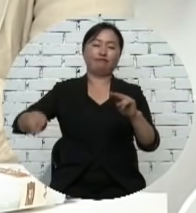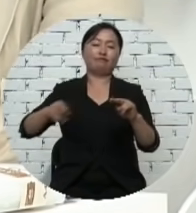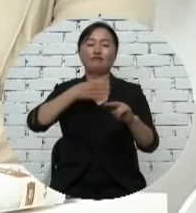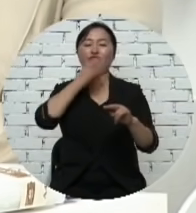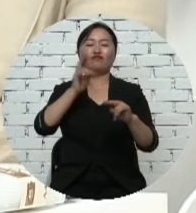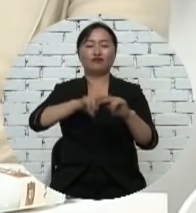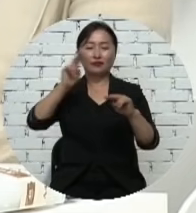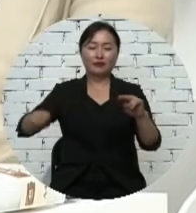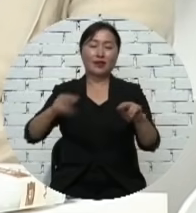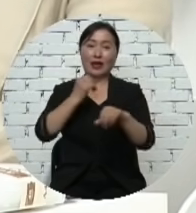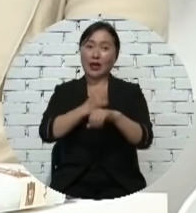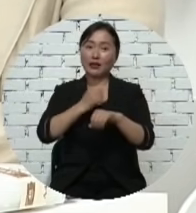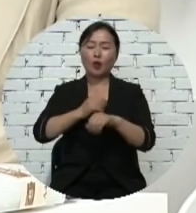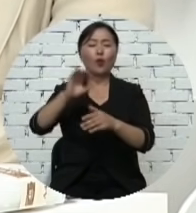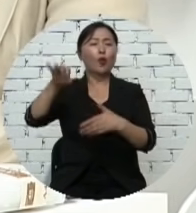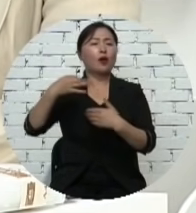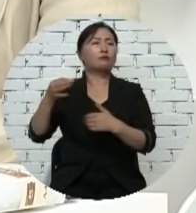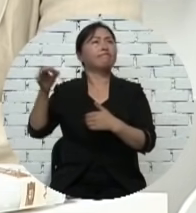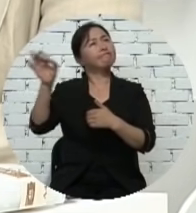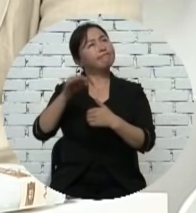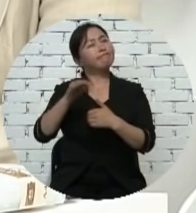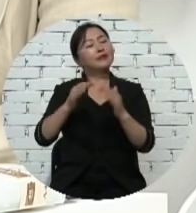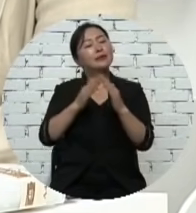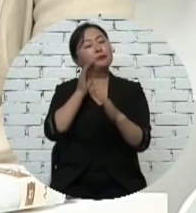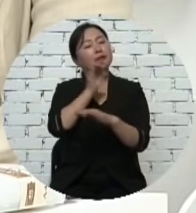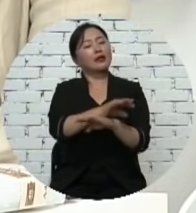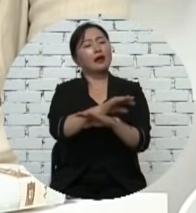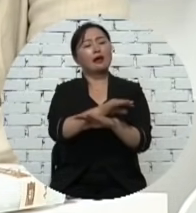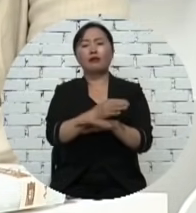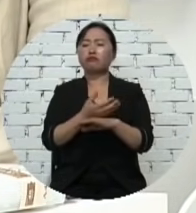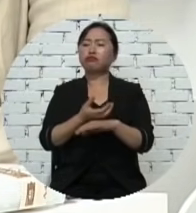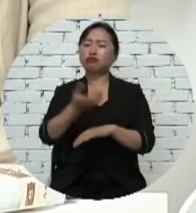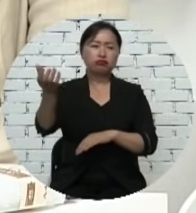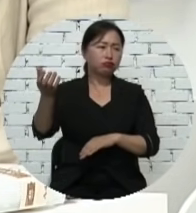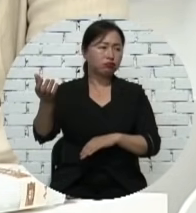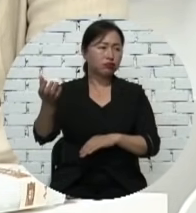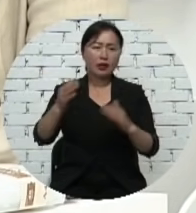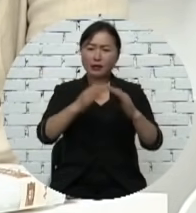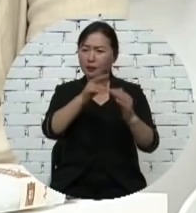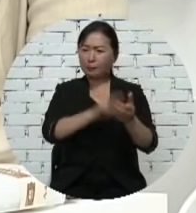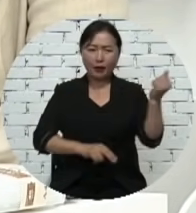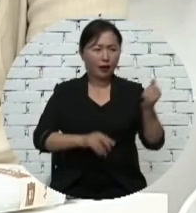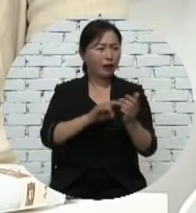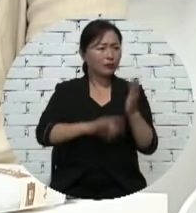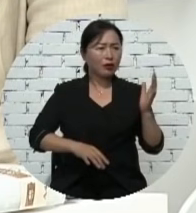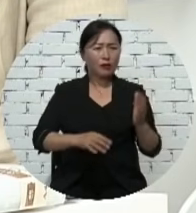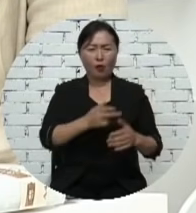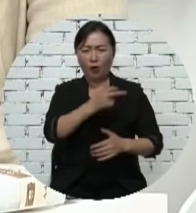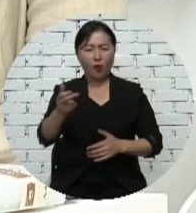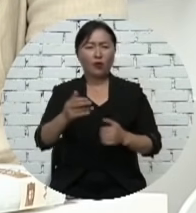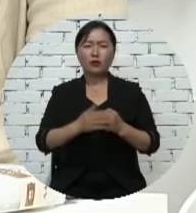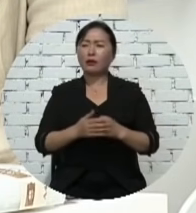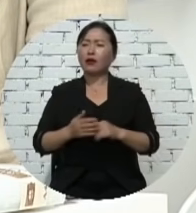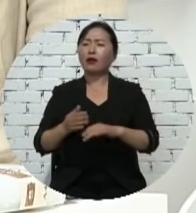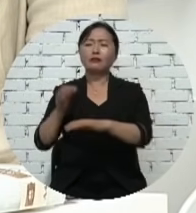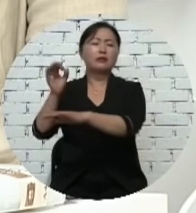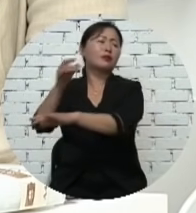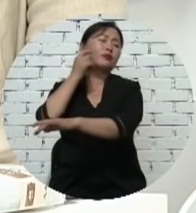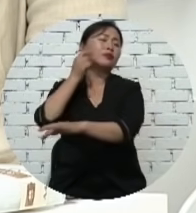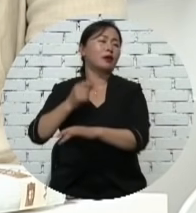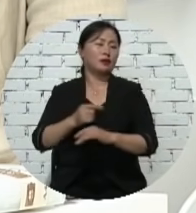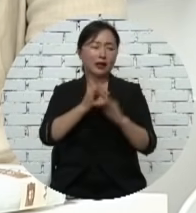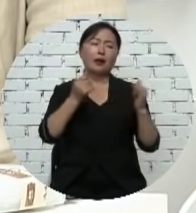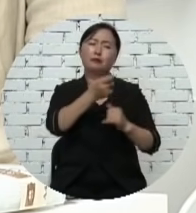퇴직을 해가지고 그동안에 월급 타가지고 집을 샀다가 다른 데로 가고 싶어도 양도소득세 많아서 다른 데 가면 집을 못 사니까 못 사는 사람들이